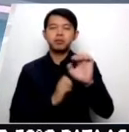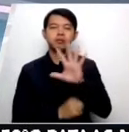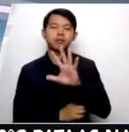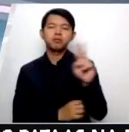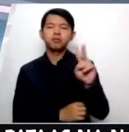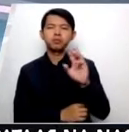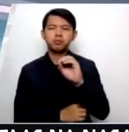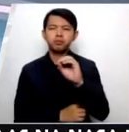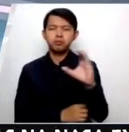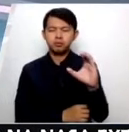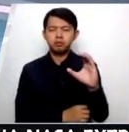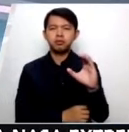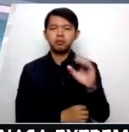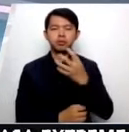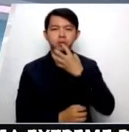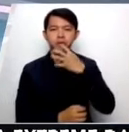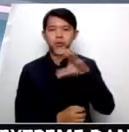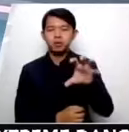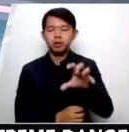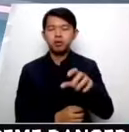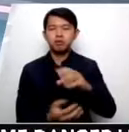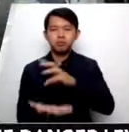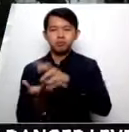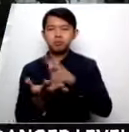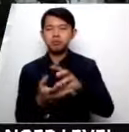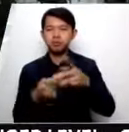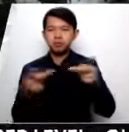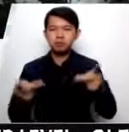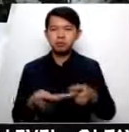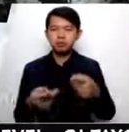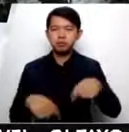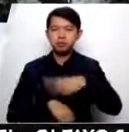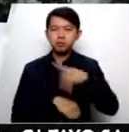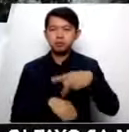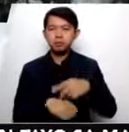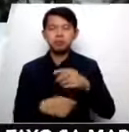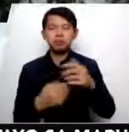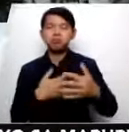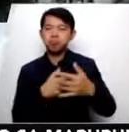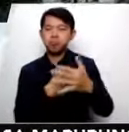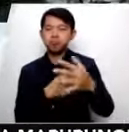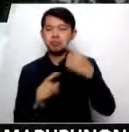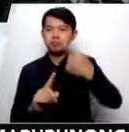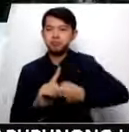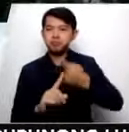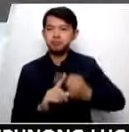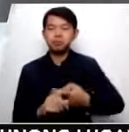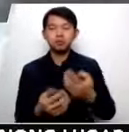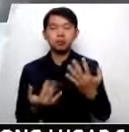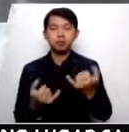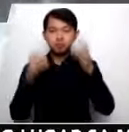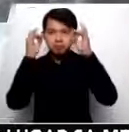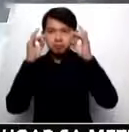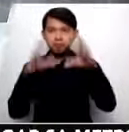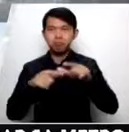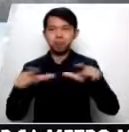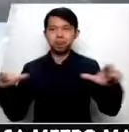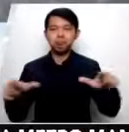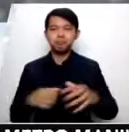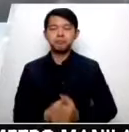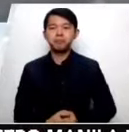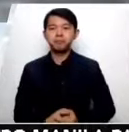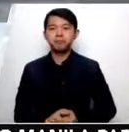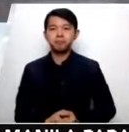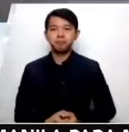lugar sa bansa sa susunod na buwan ayon sa PAGASA nasa extreme danger level na yan sa gyang mataas ang tansang